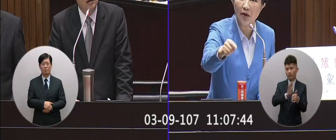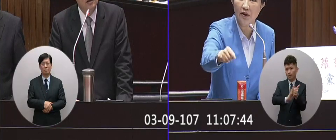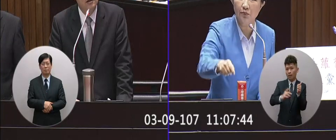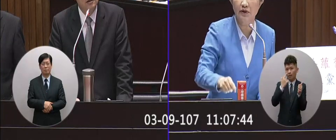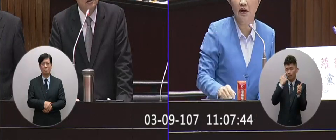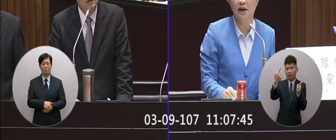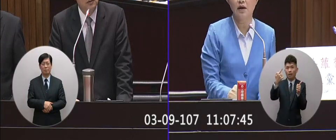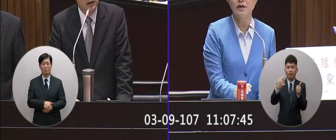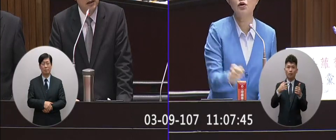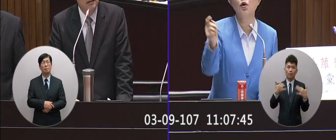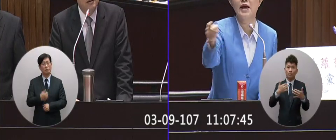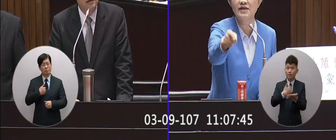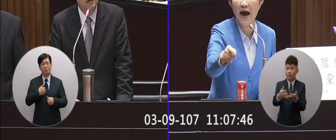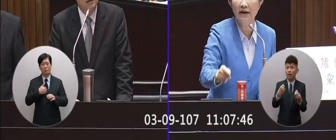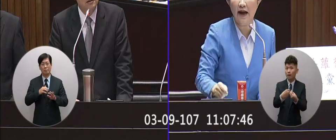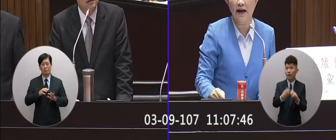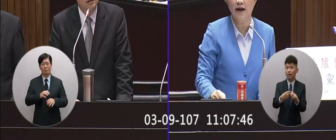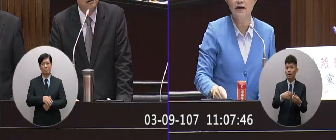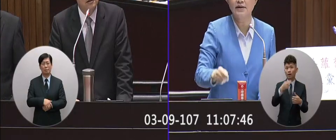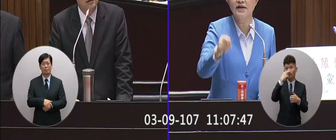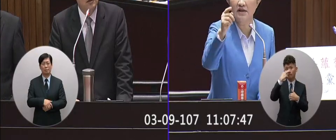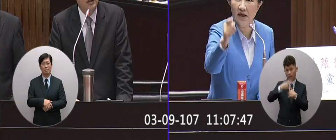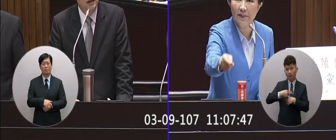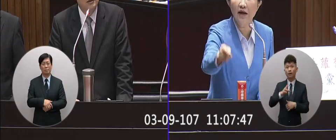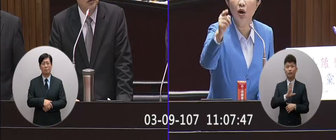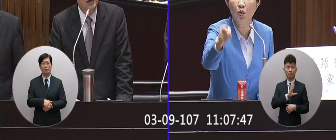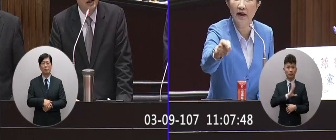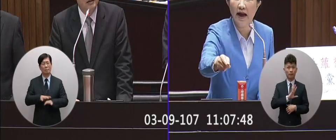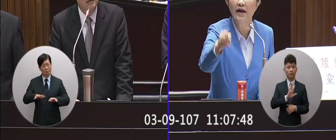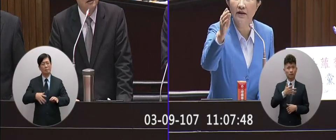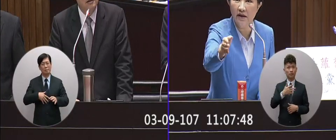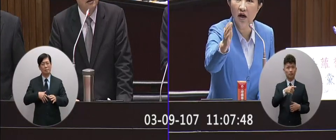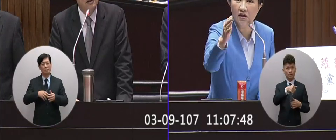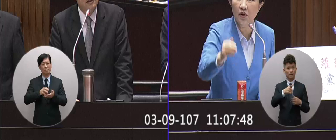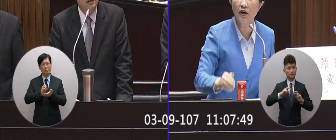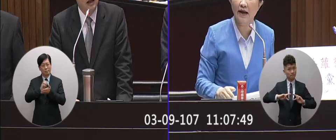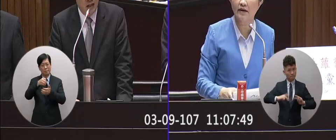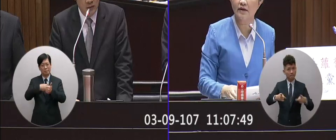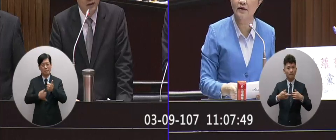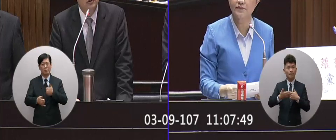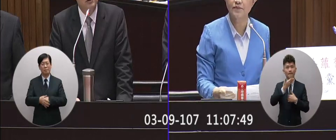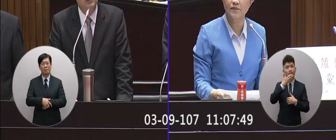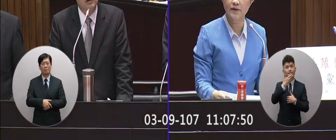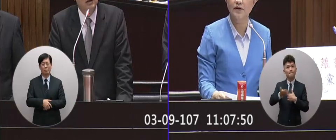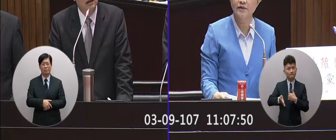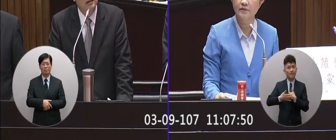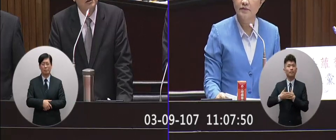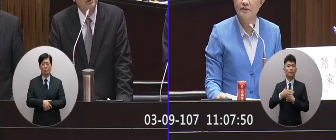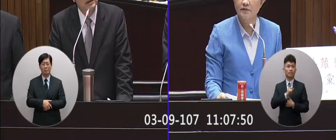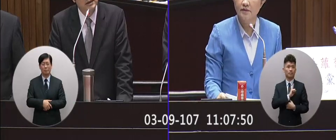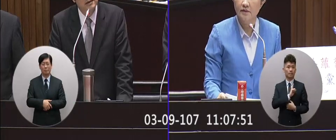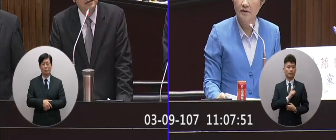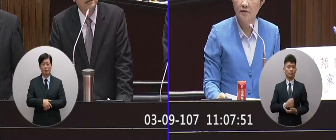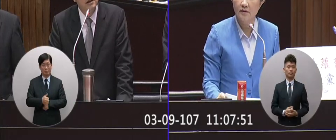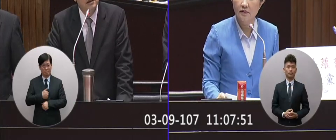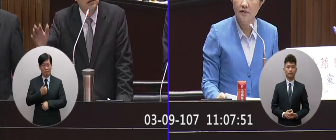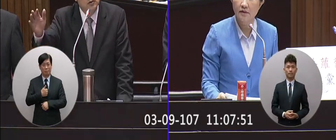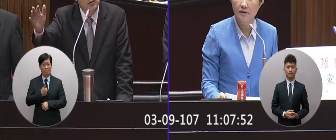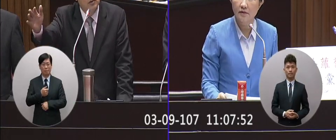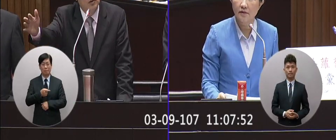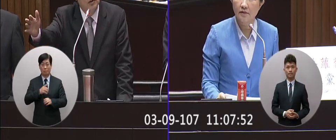不要该管台湾的问题嘛。 是我跟 你当年是害台啊，但是 我跟卢委员， 你要怎么会台呢？ 好，我跟卢委员报告哈，就是说其